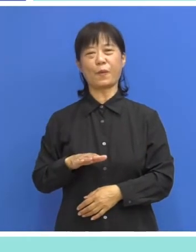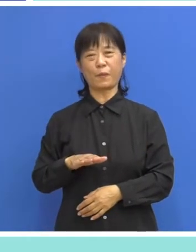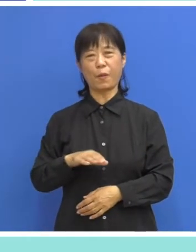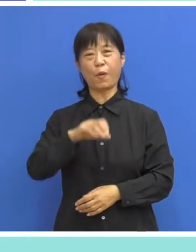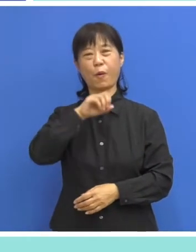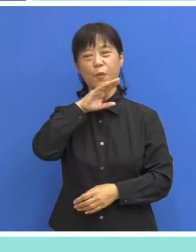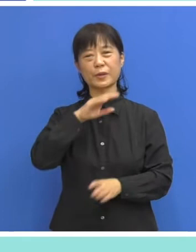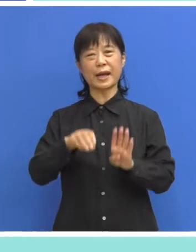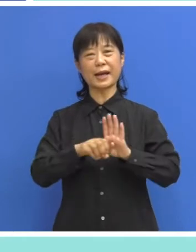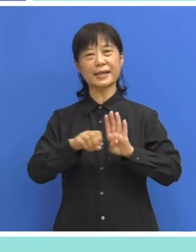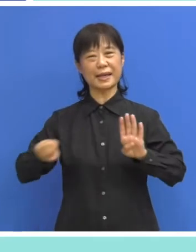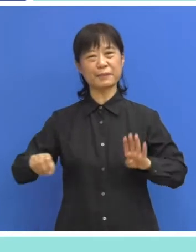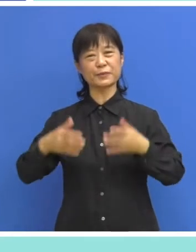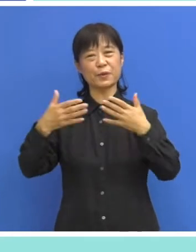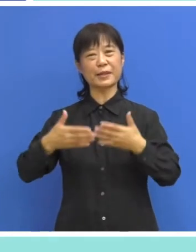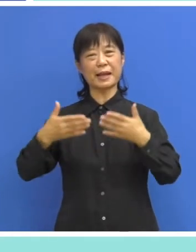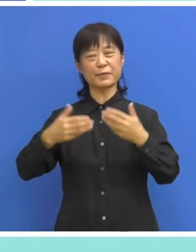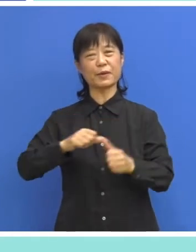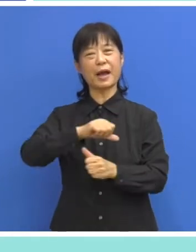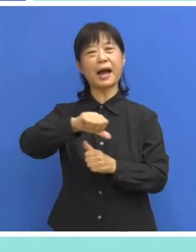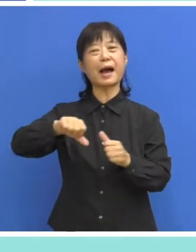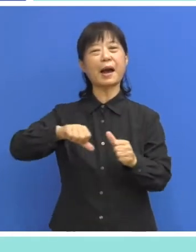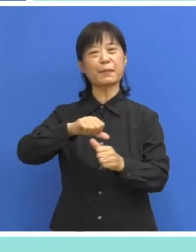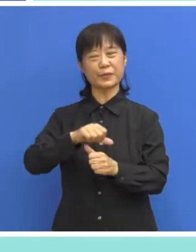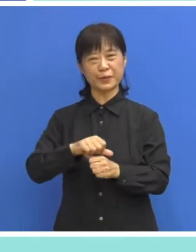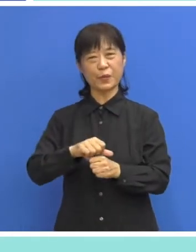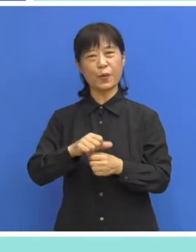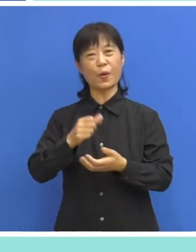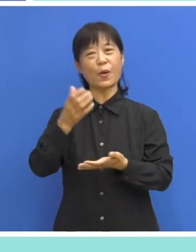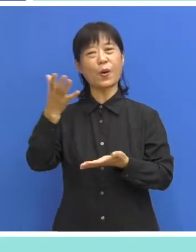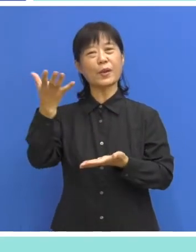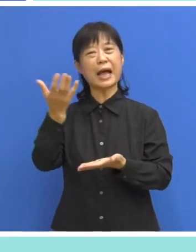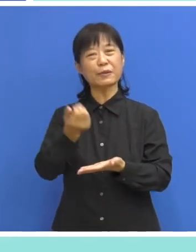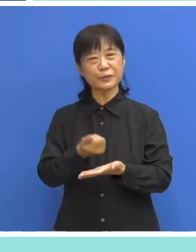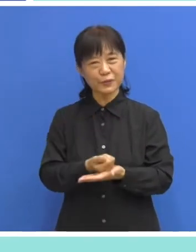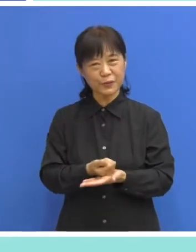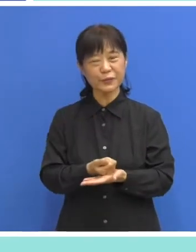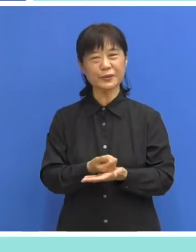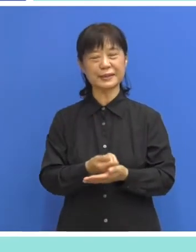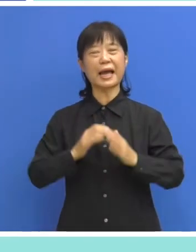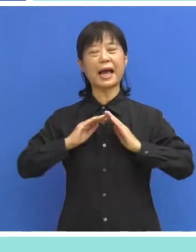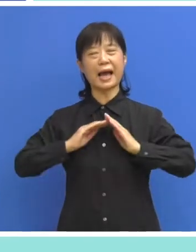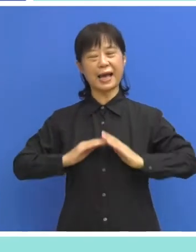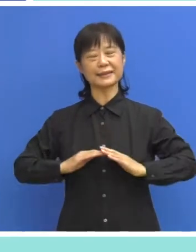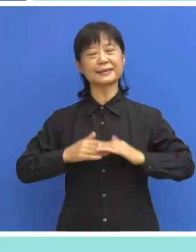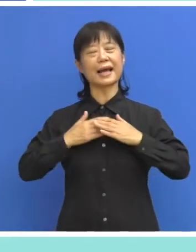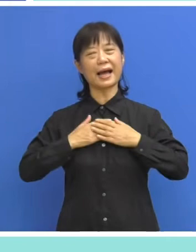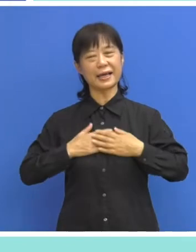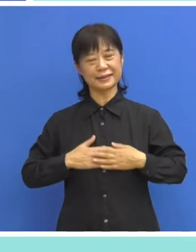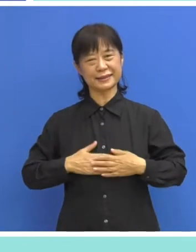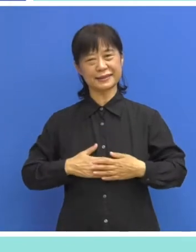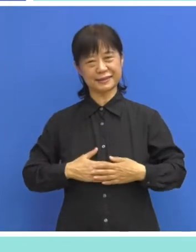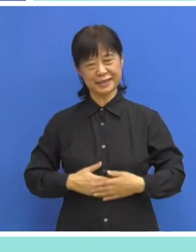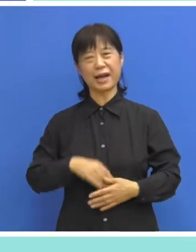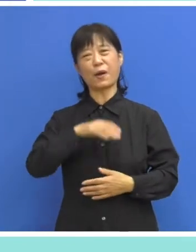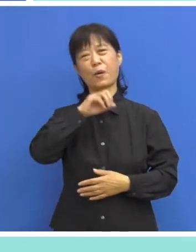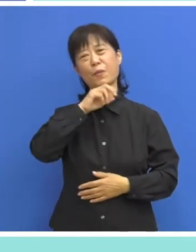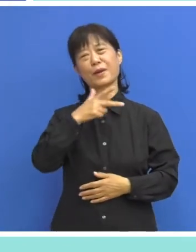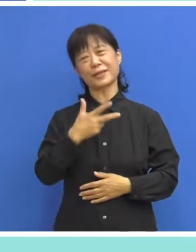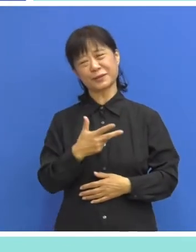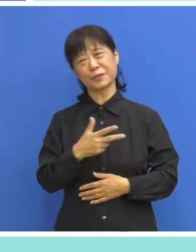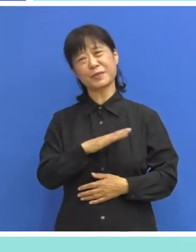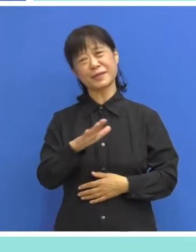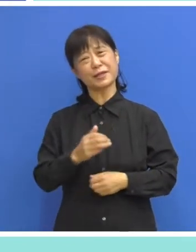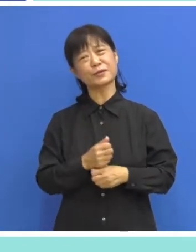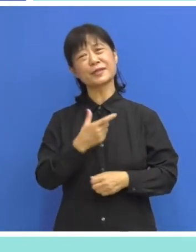村ケーブルテレビのアプリをですね、ダウンロードいただきまして、安全安心な大村市をみんなで作っていき